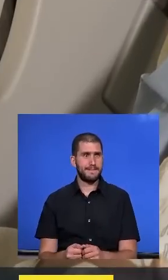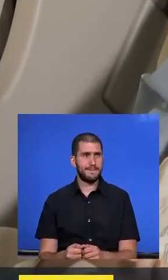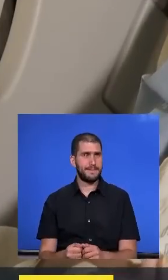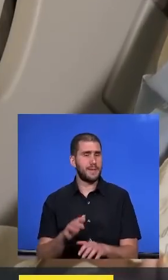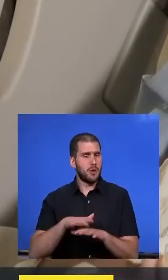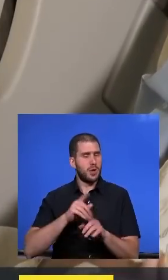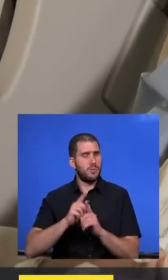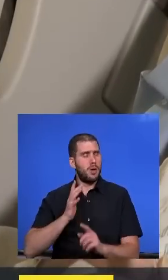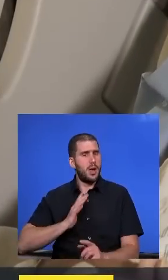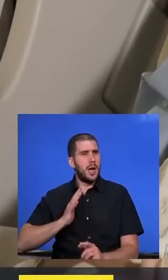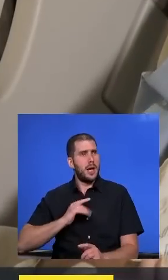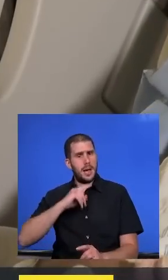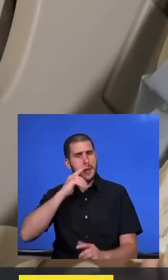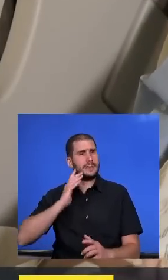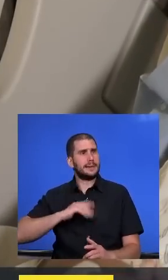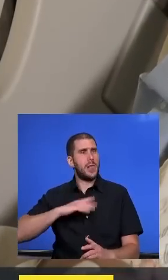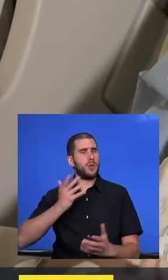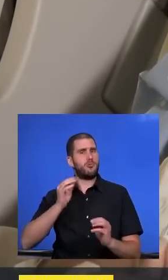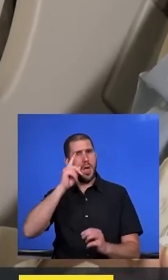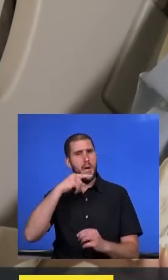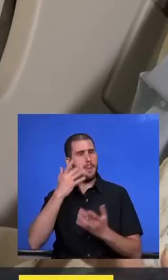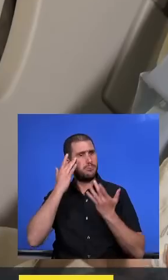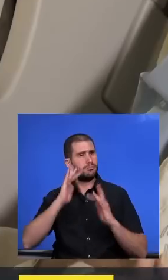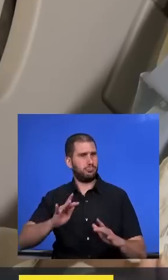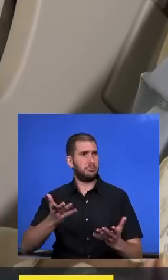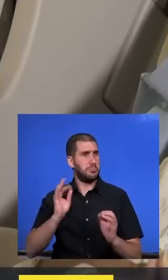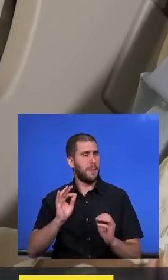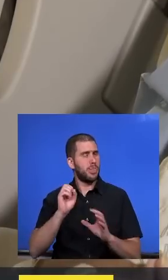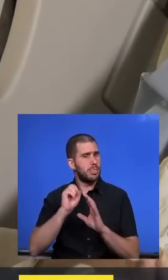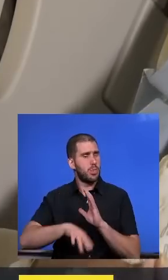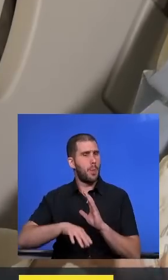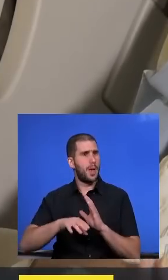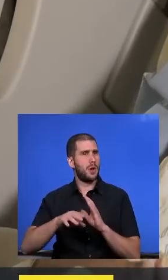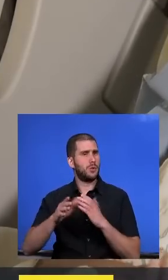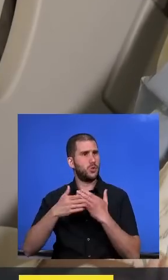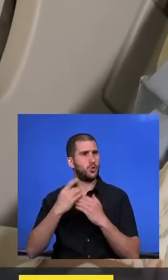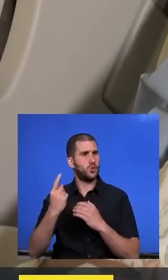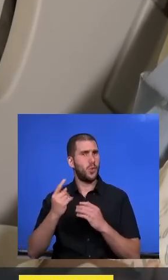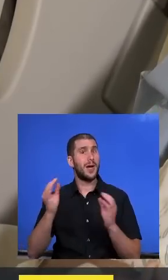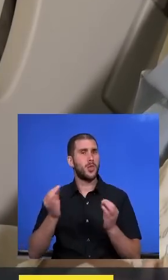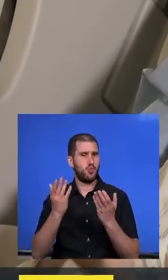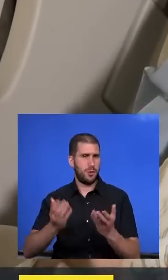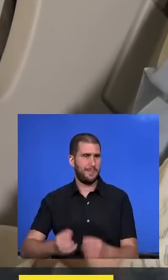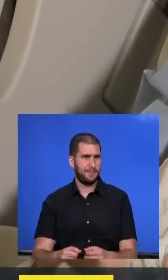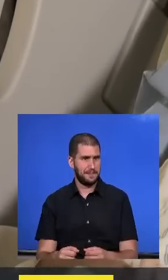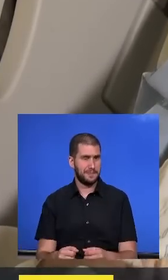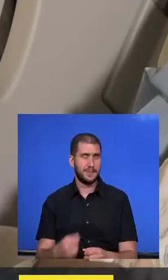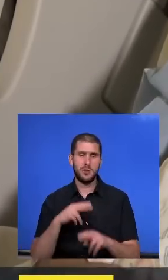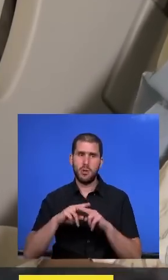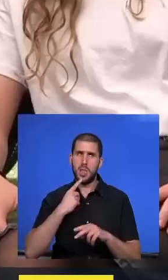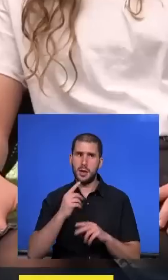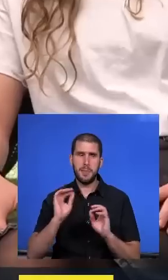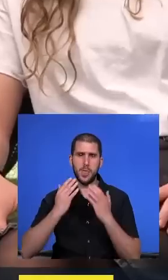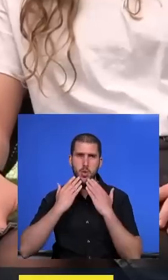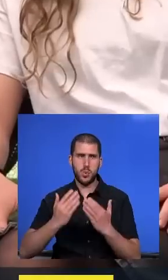הרגשה של אצילות נפש של האבא על תרומה של האישה הקדושה הזאת. נותר לי להגיד להם רק